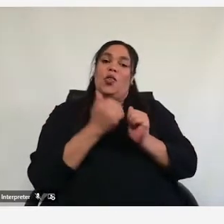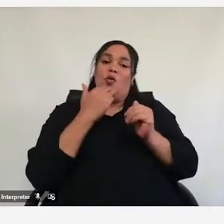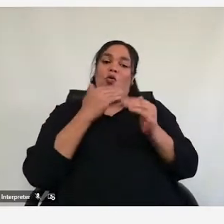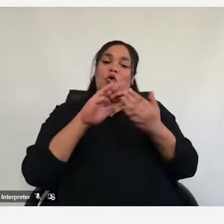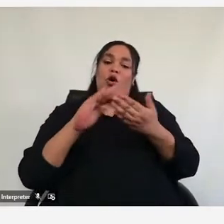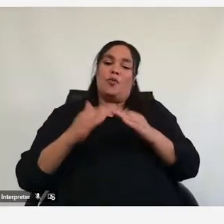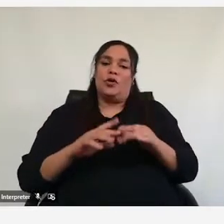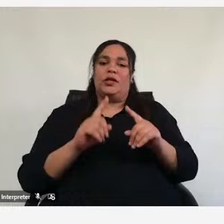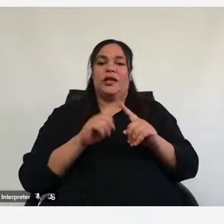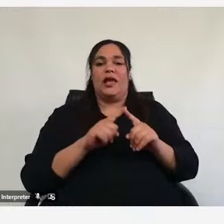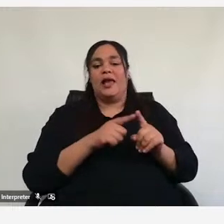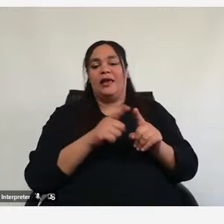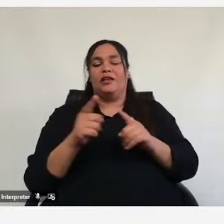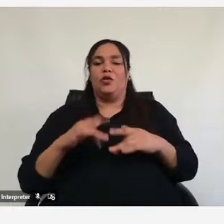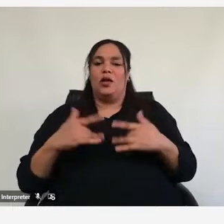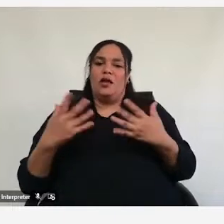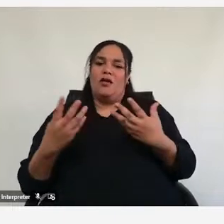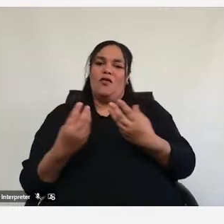en burgerlike